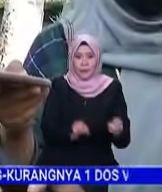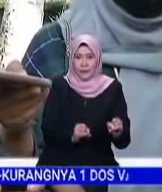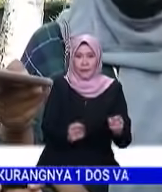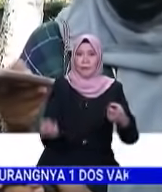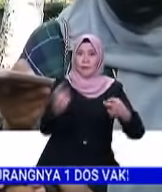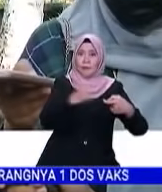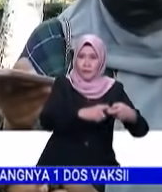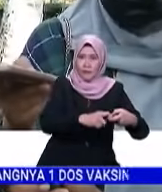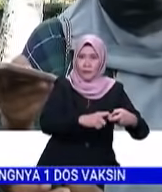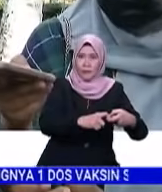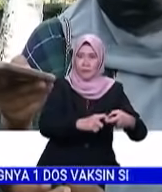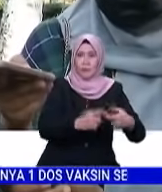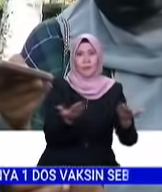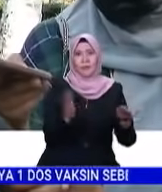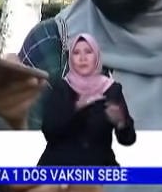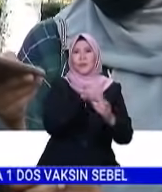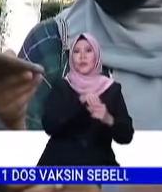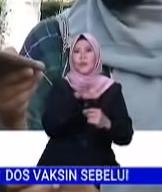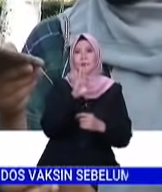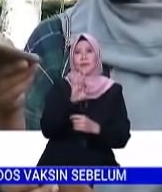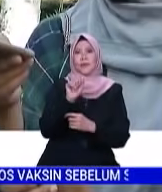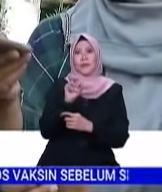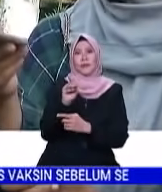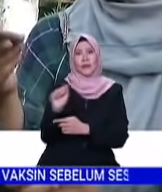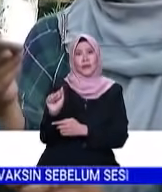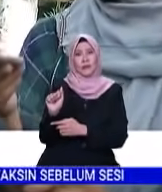berkaitan, termasuk farmer juga untuk